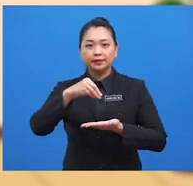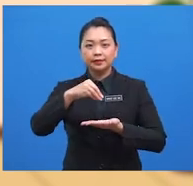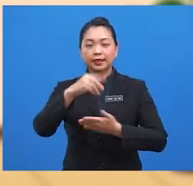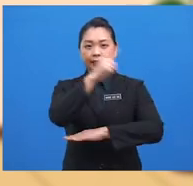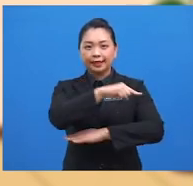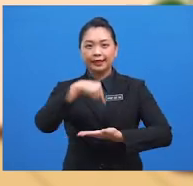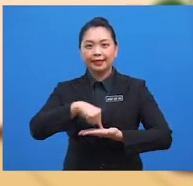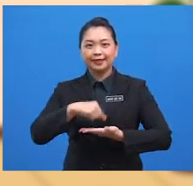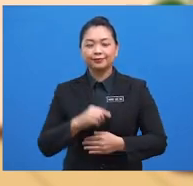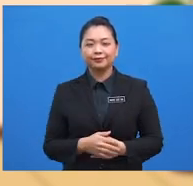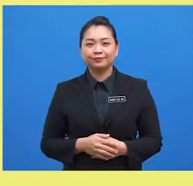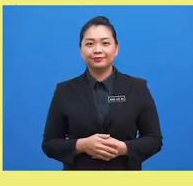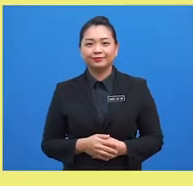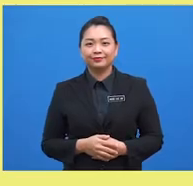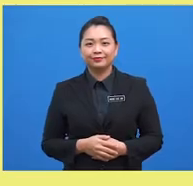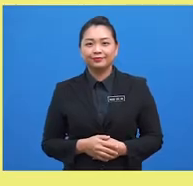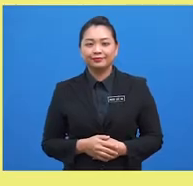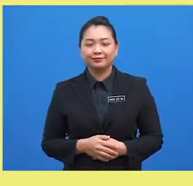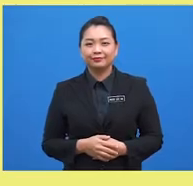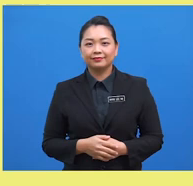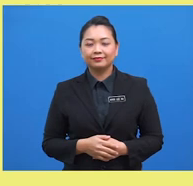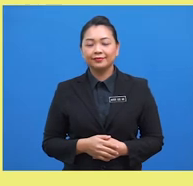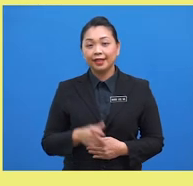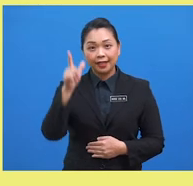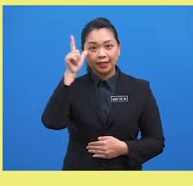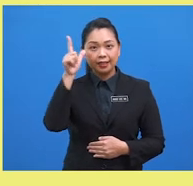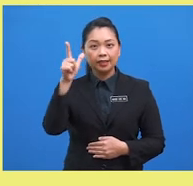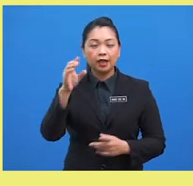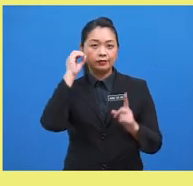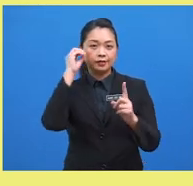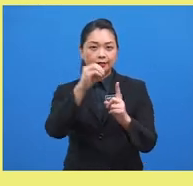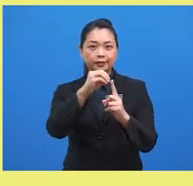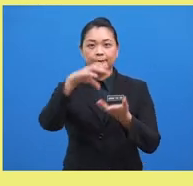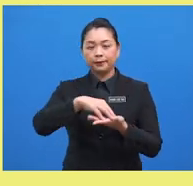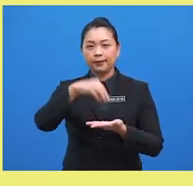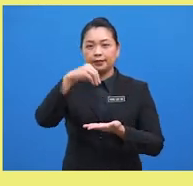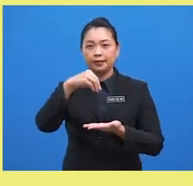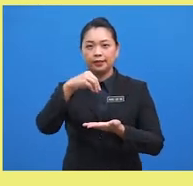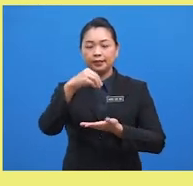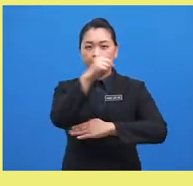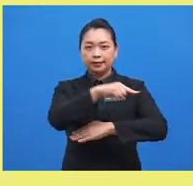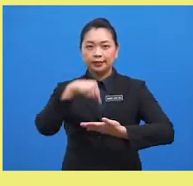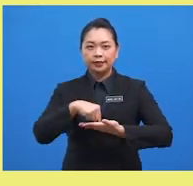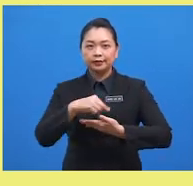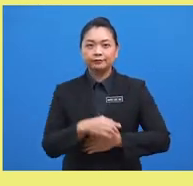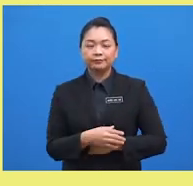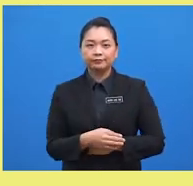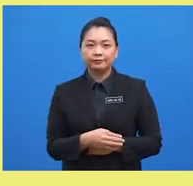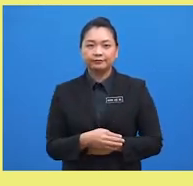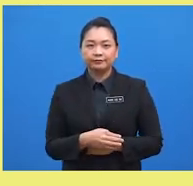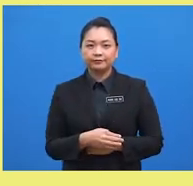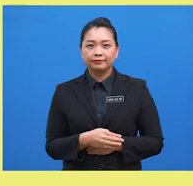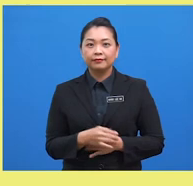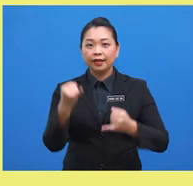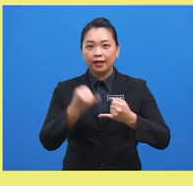pembelajaran hari ini. Mari kita lihat objektif pembelajaran hari ini.